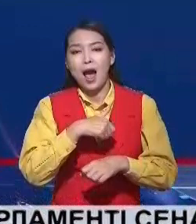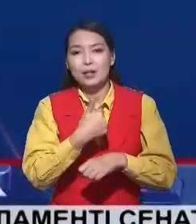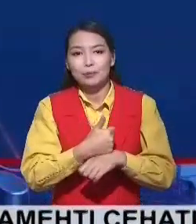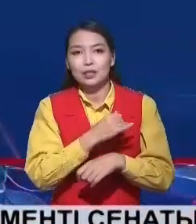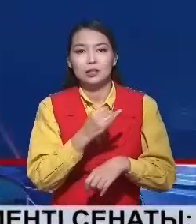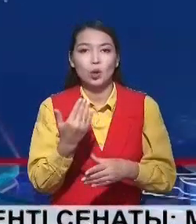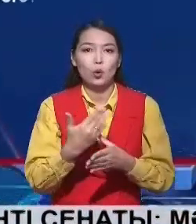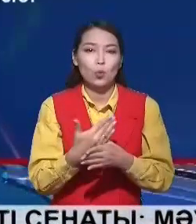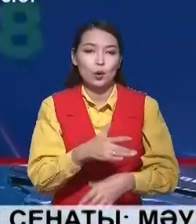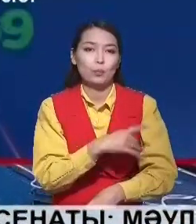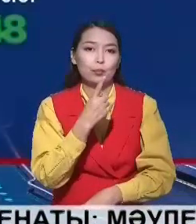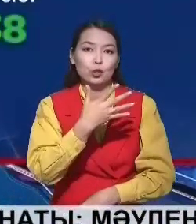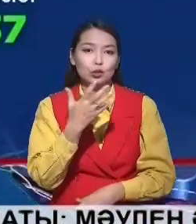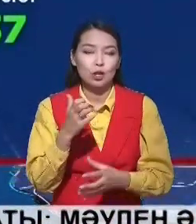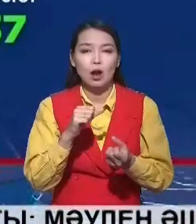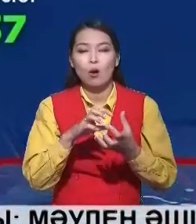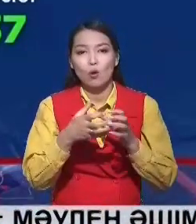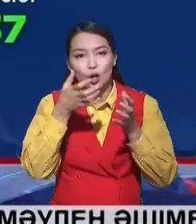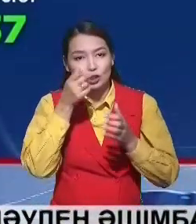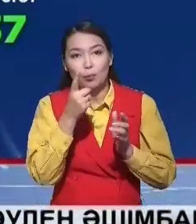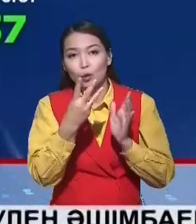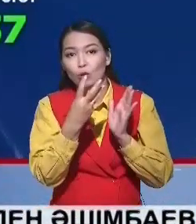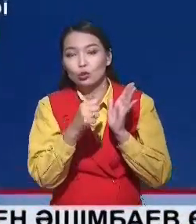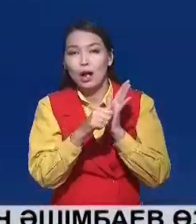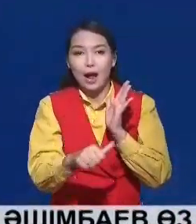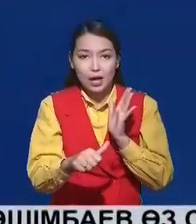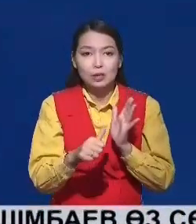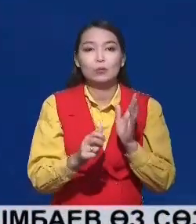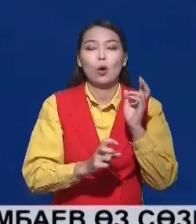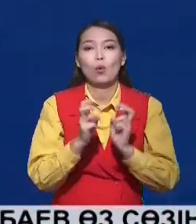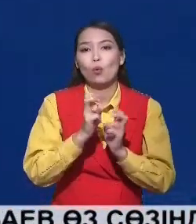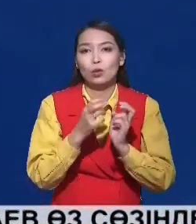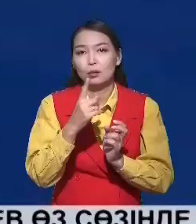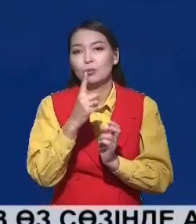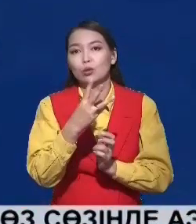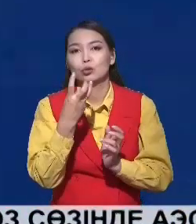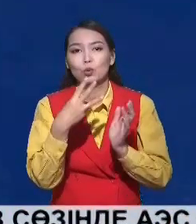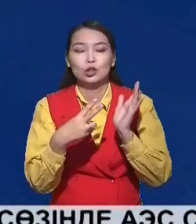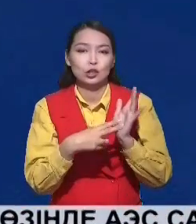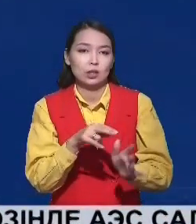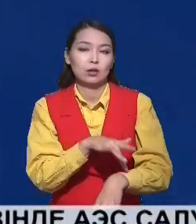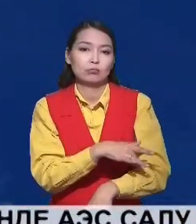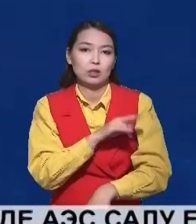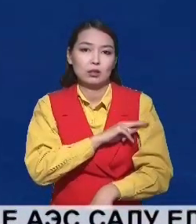қызметте 1500, тау-кен өнеркәсібінде 1360, өңдеу өнеркәсібінде 1337 адам қызмет етуде.